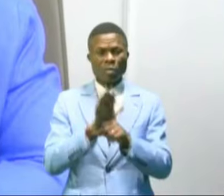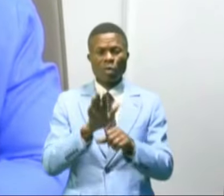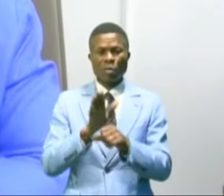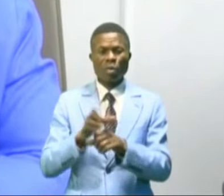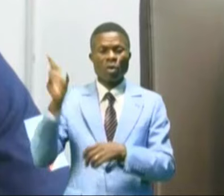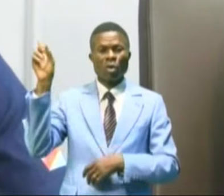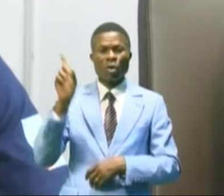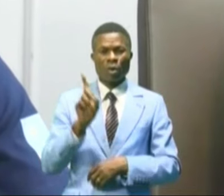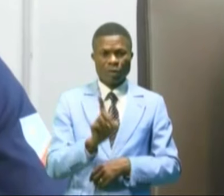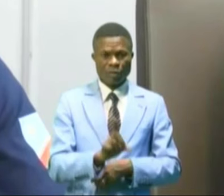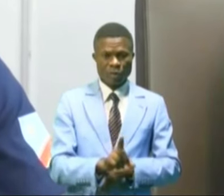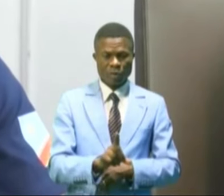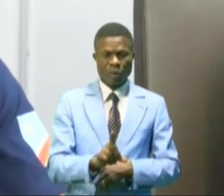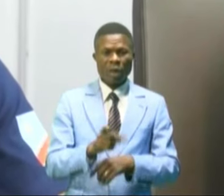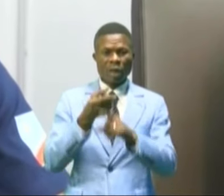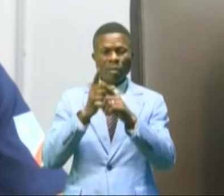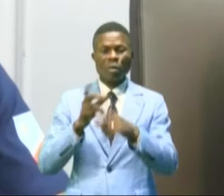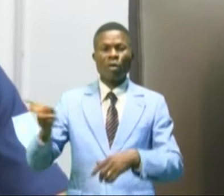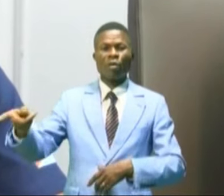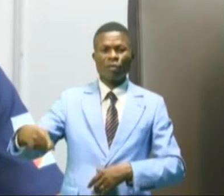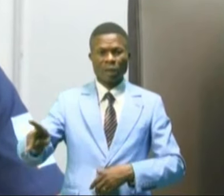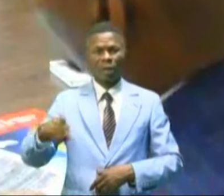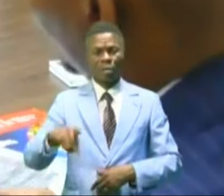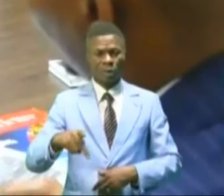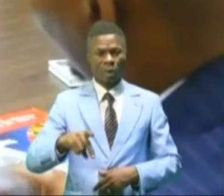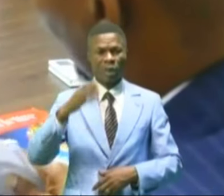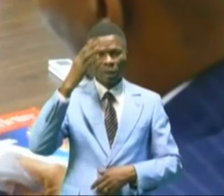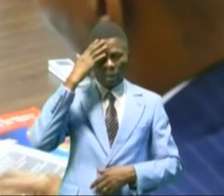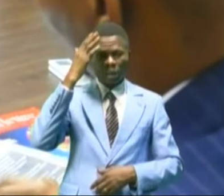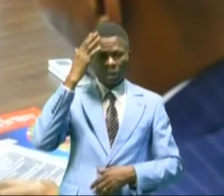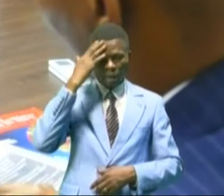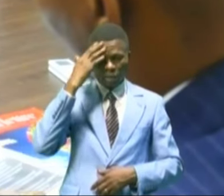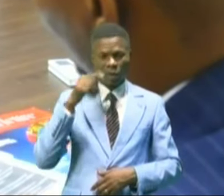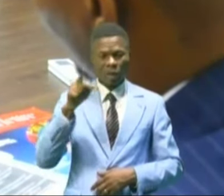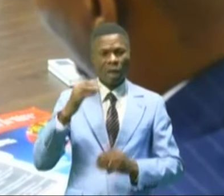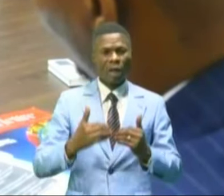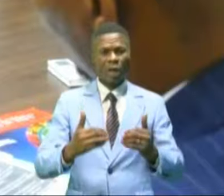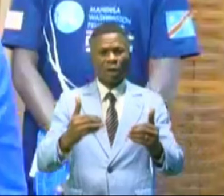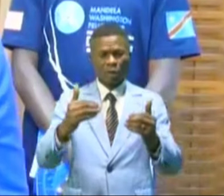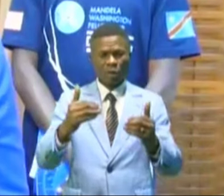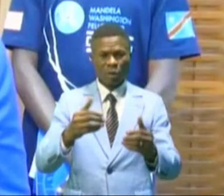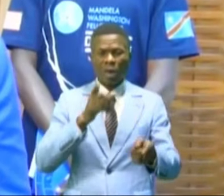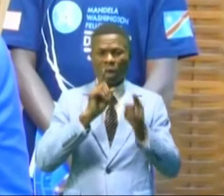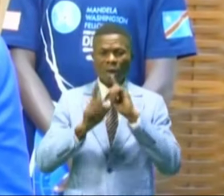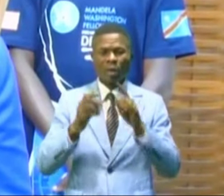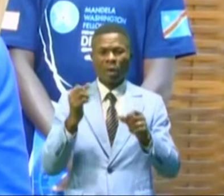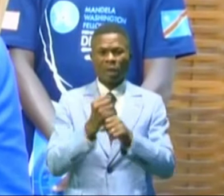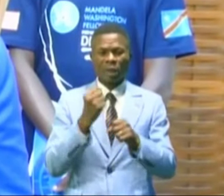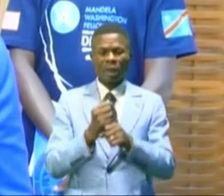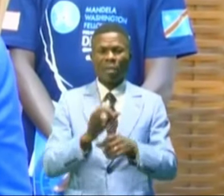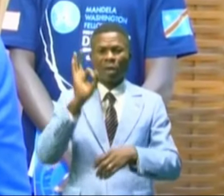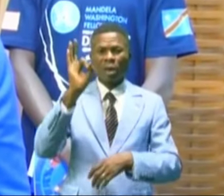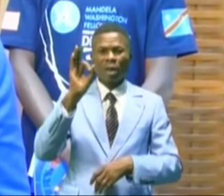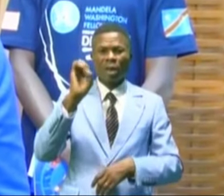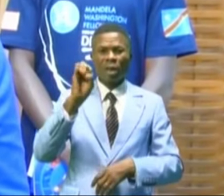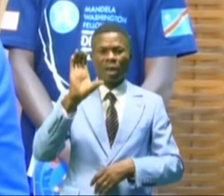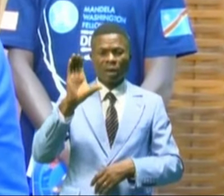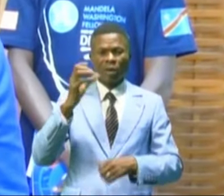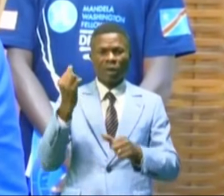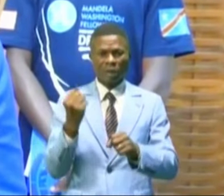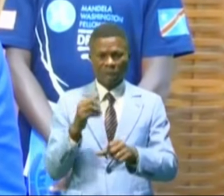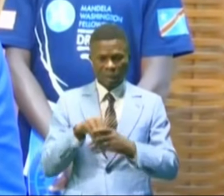viennent de provinces, et savoir comment est-ce qu'ils peuvent continuer à interagir avec la FEC dans